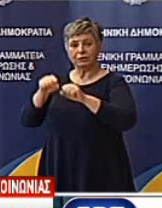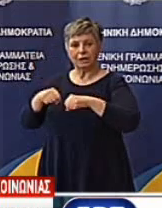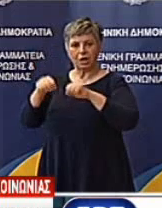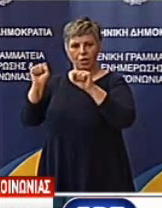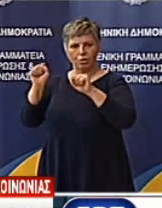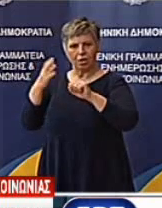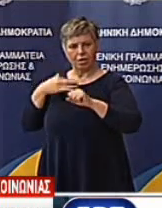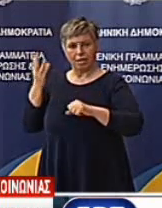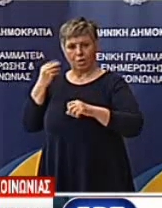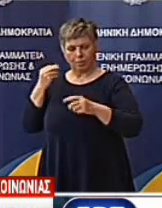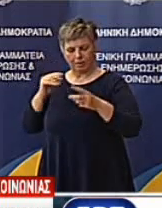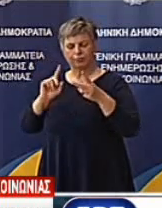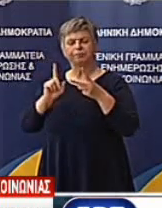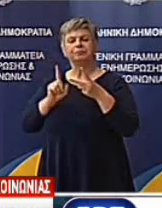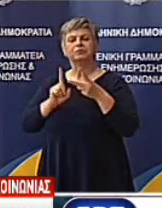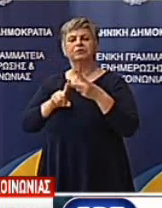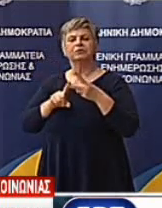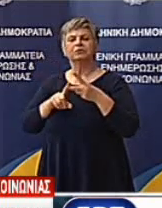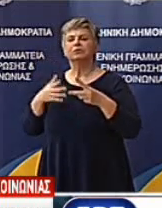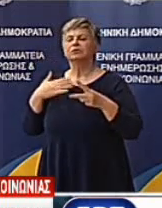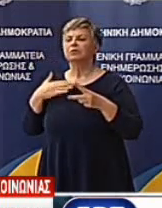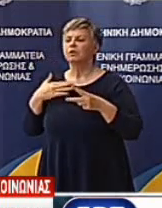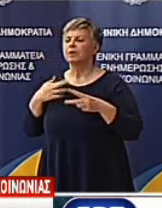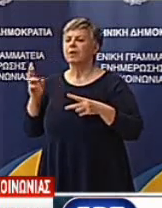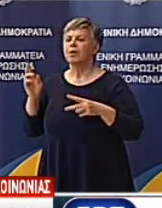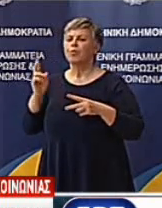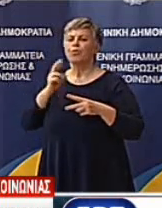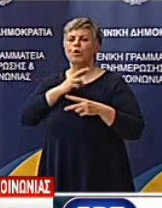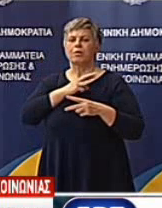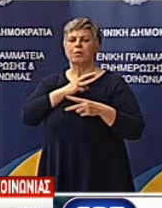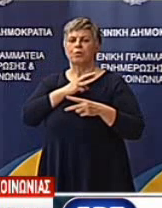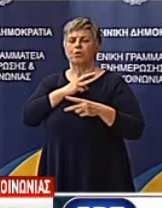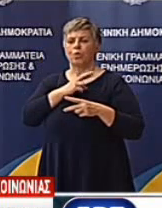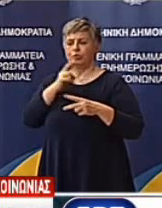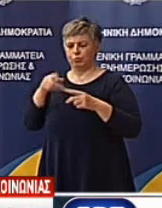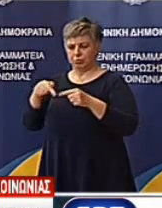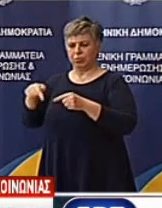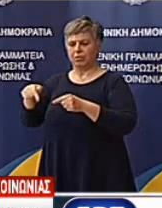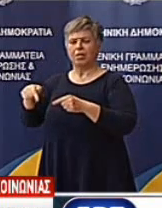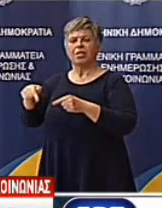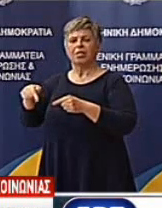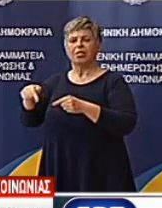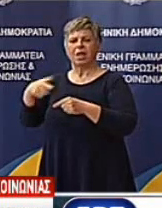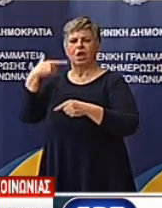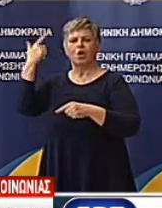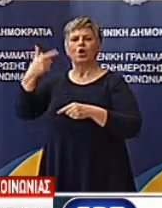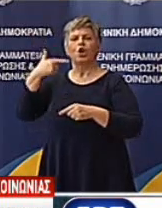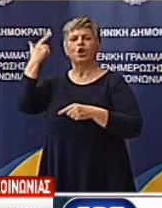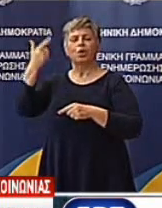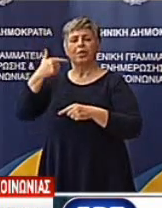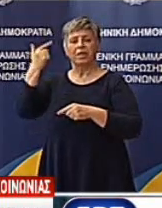θέλω να ρωτήσω εάν ο Πρωθυπουργός στην Πενταμερή στο Λονδίνο, στη Σύνοδο για τη Συρία, θα παρουσιάσει